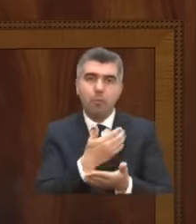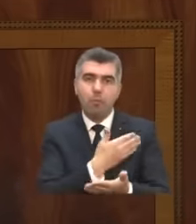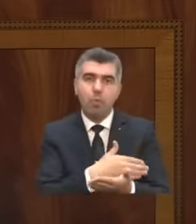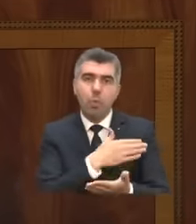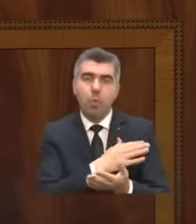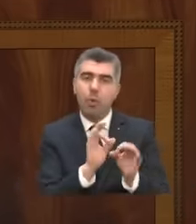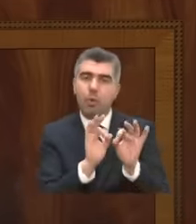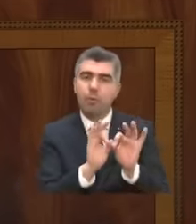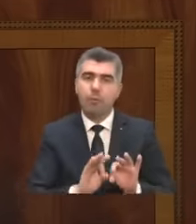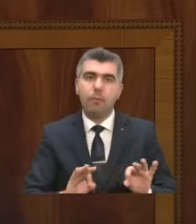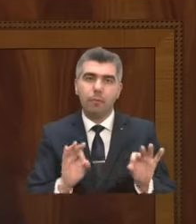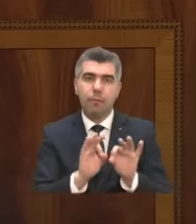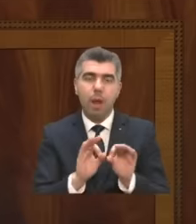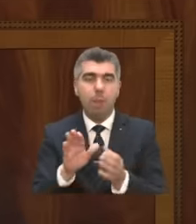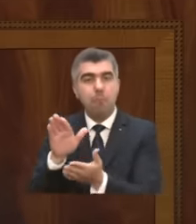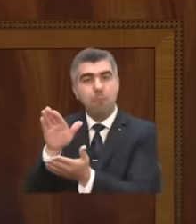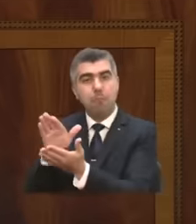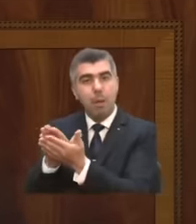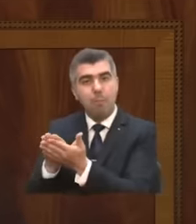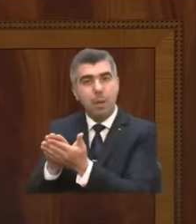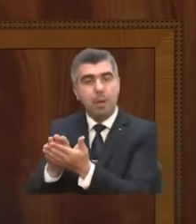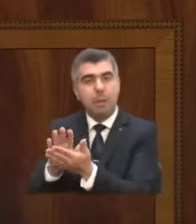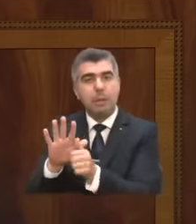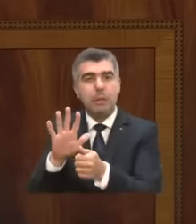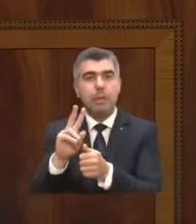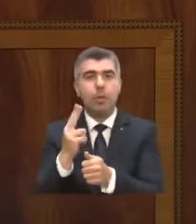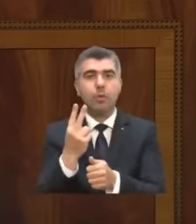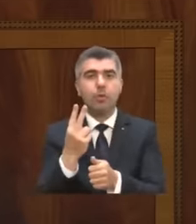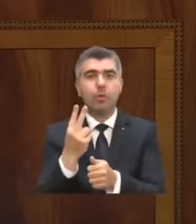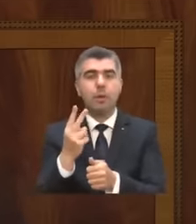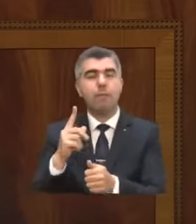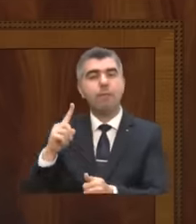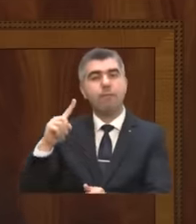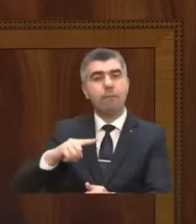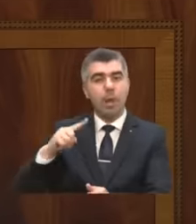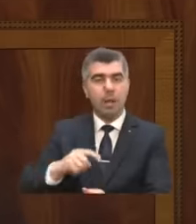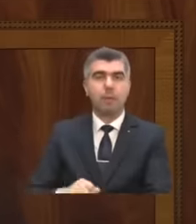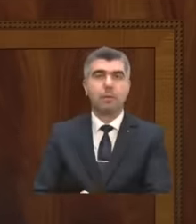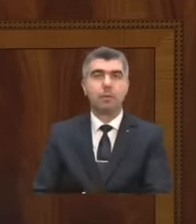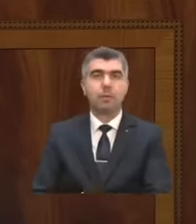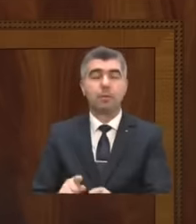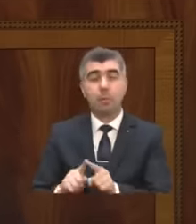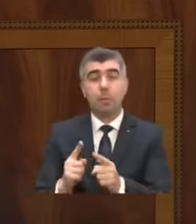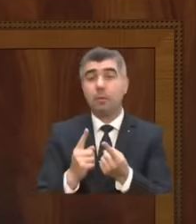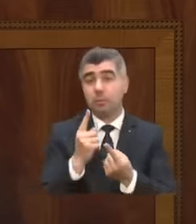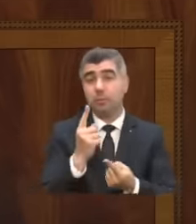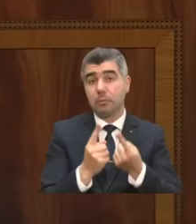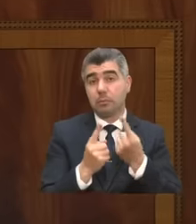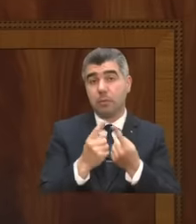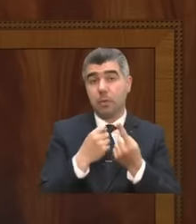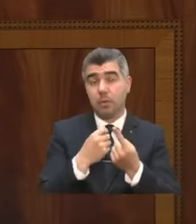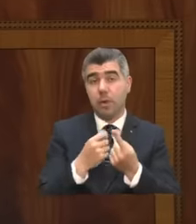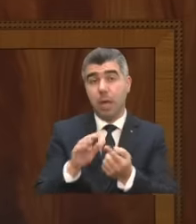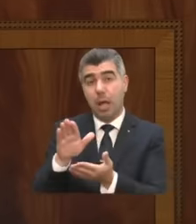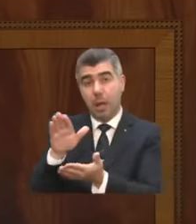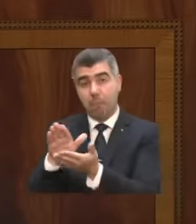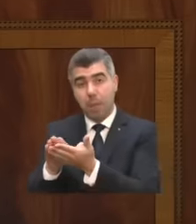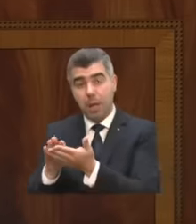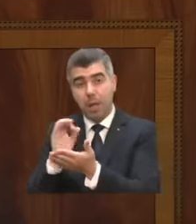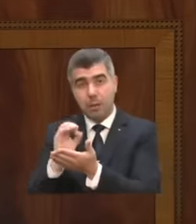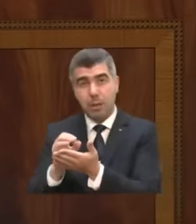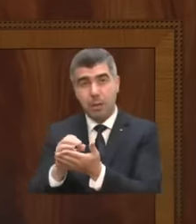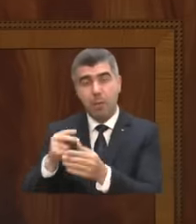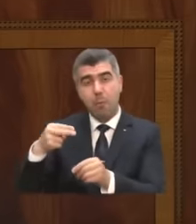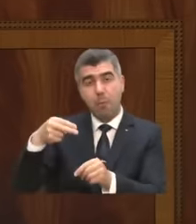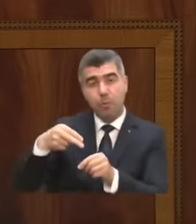مفاده ان مخزون البلاد لا يتعدى 26 يوم. ويظهر ان السيده الوزيره وقع لها ربما خلط كبير بين المخزون الامني